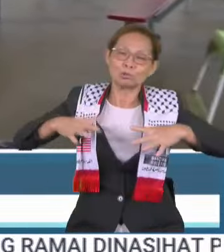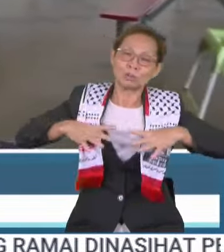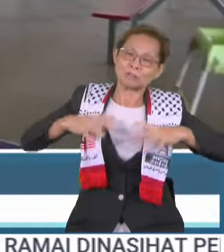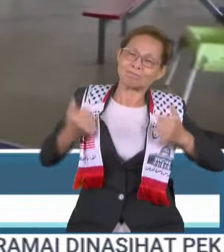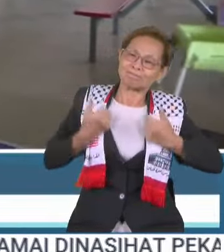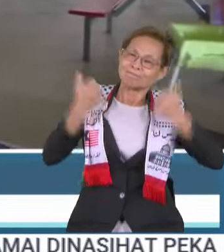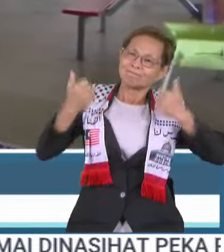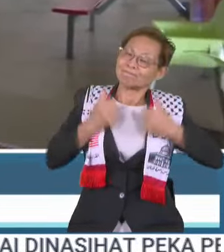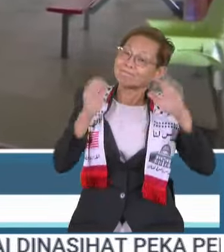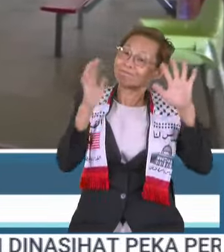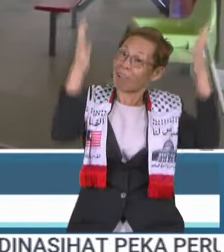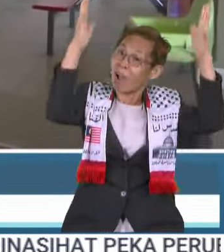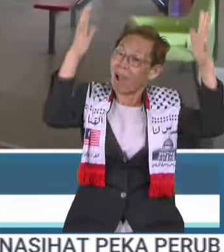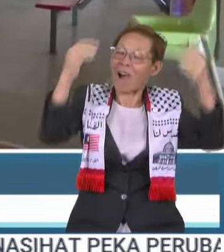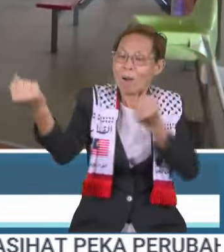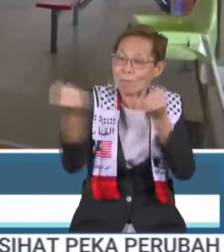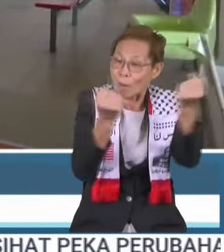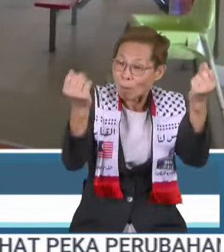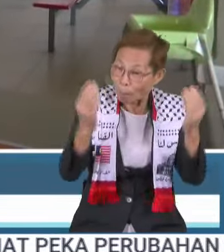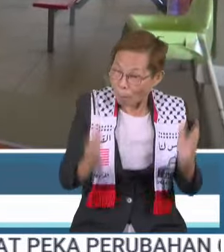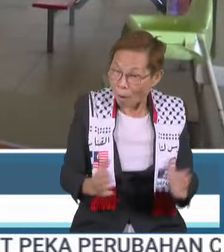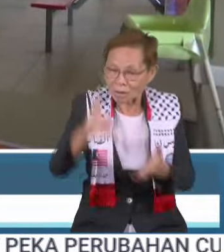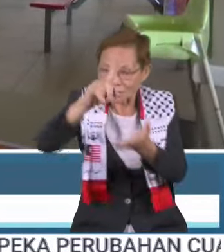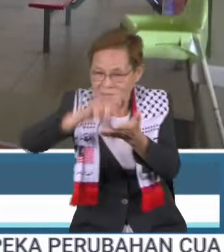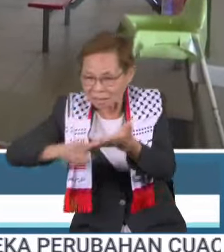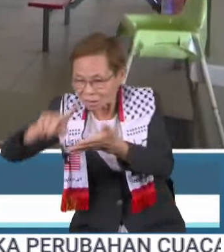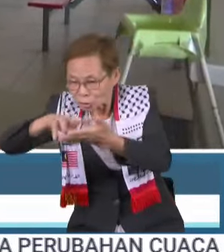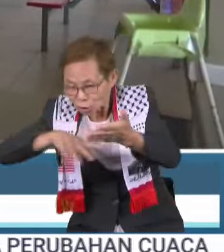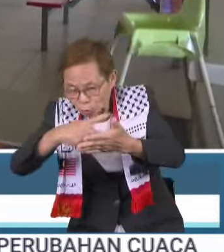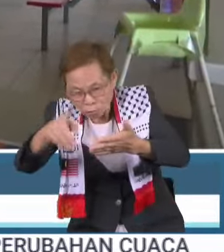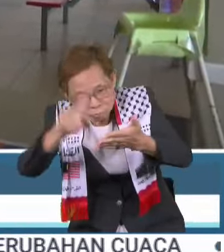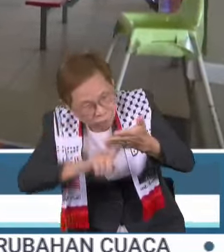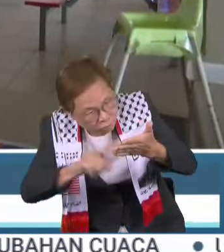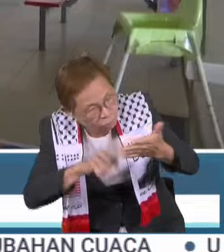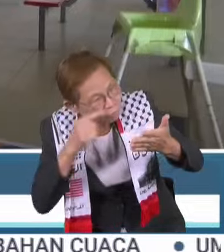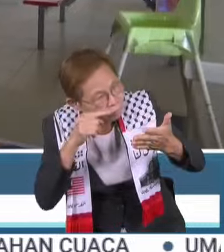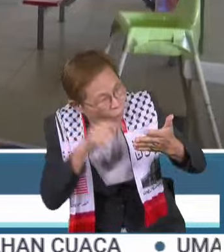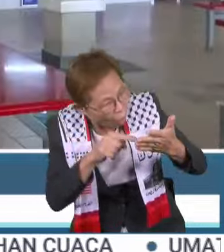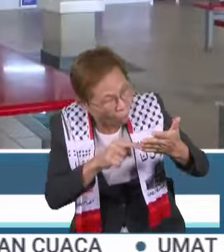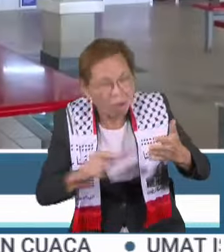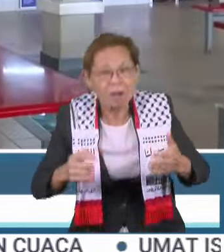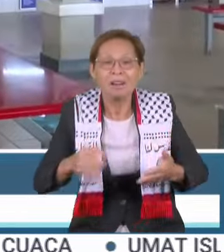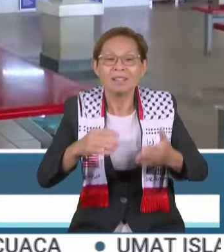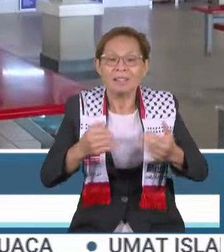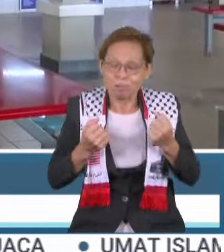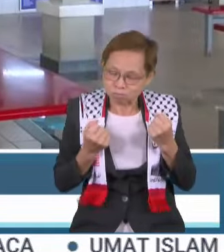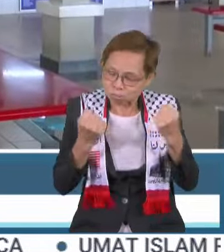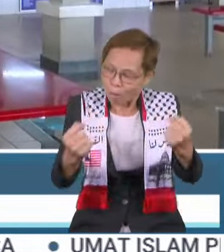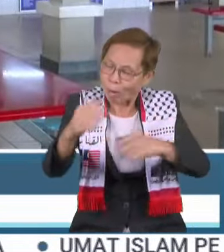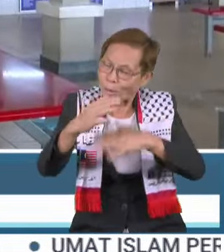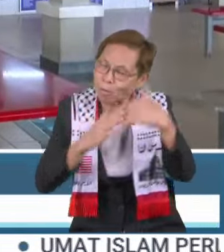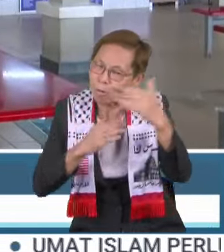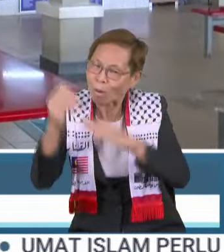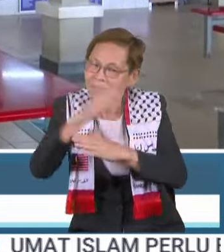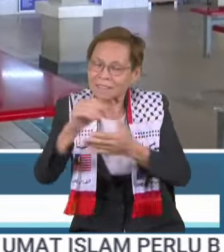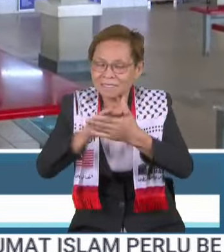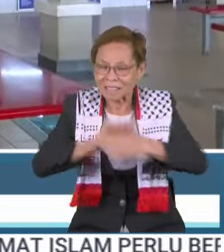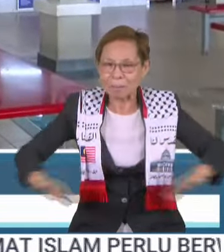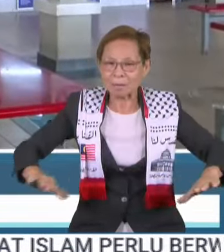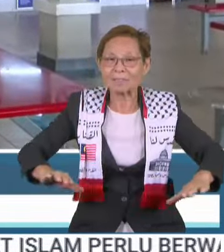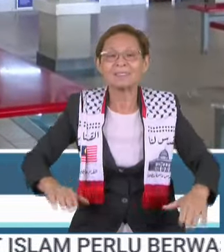sempena Aidilfitri ini. Dan pengguna lebuh raya disaran untuk menyemak jadual tersebut bagi memastikan perjalanan yang lebih selesa dan selamat.